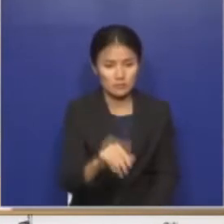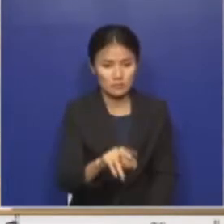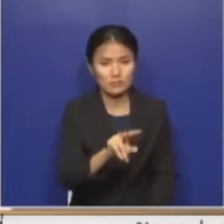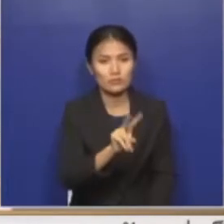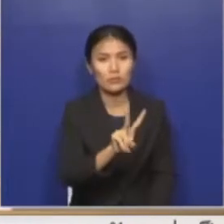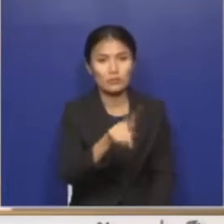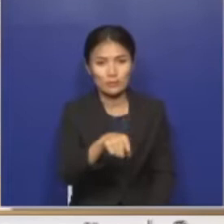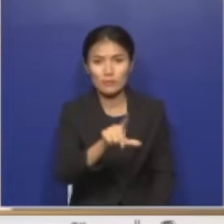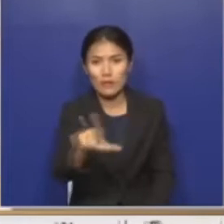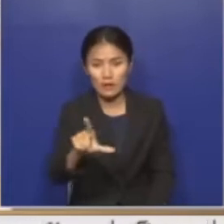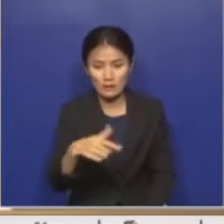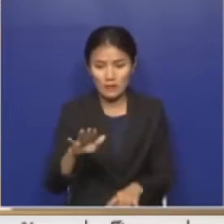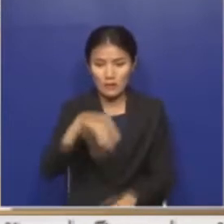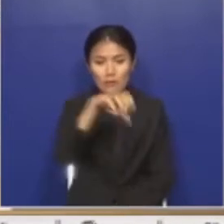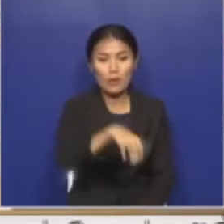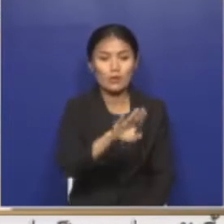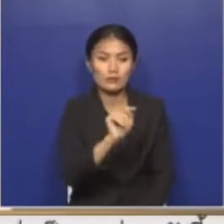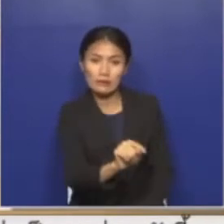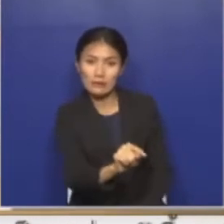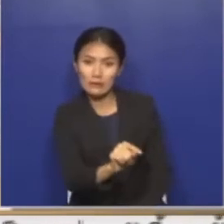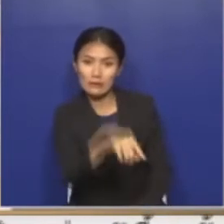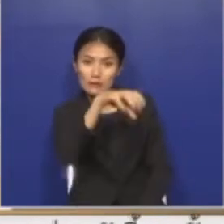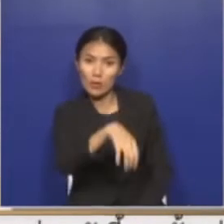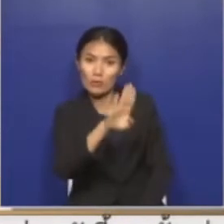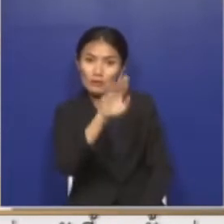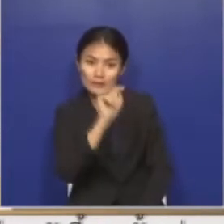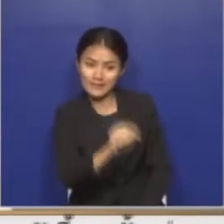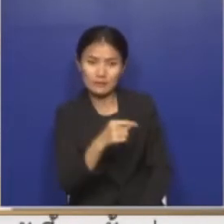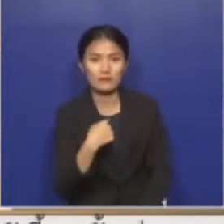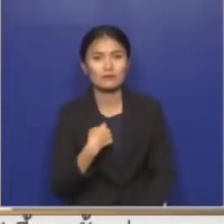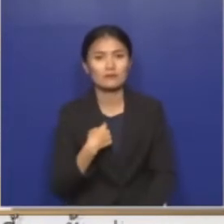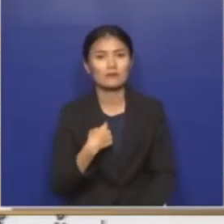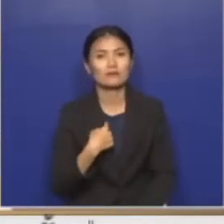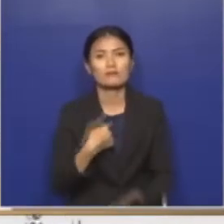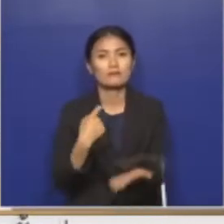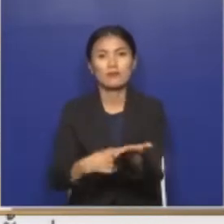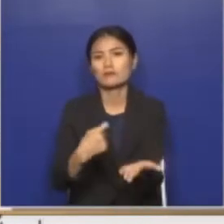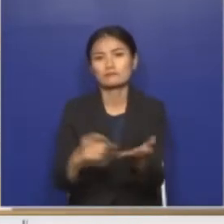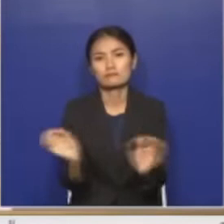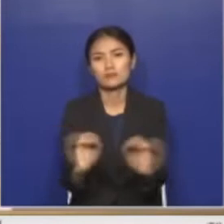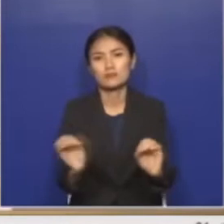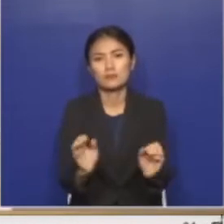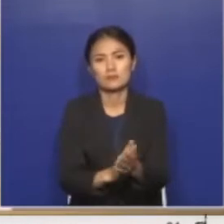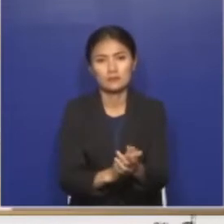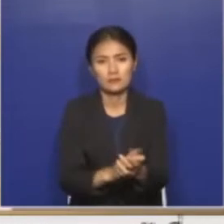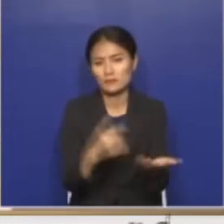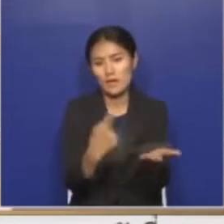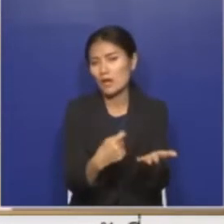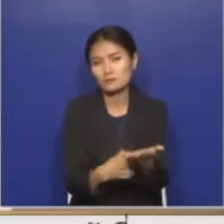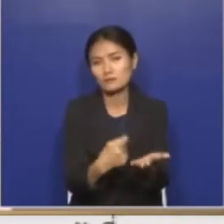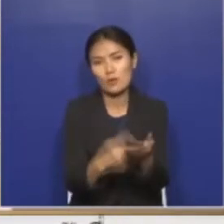เนื้อบริษัทการเลี้ยงกบเนี่ยไม่มีสัญญาไม่มีหนังสือค้ําประกันธนาคารอะไรอ่ะมาให้กับองค์การคลังสินค้าเลย